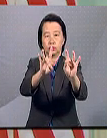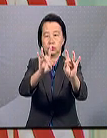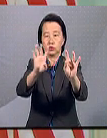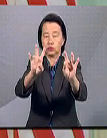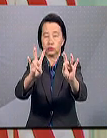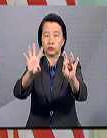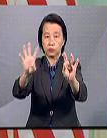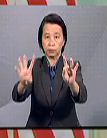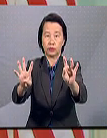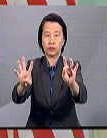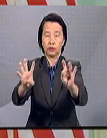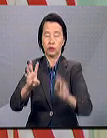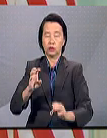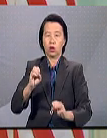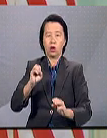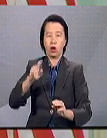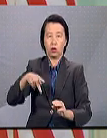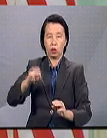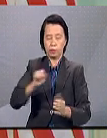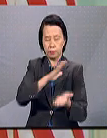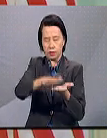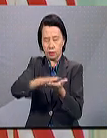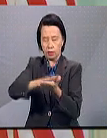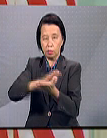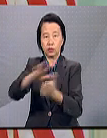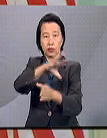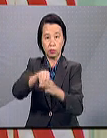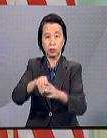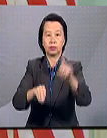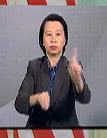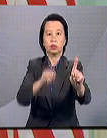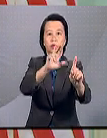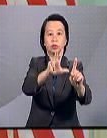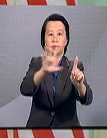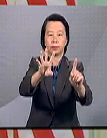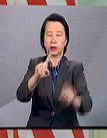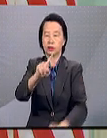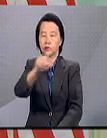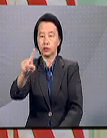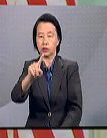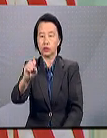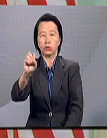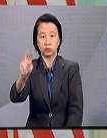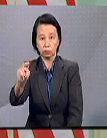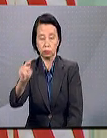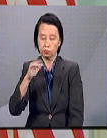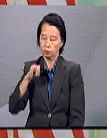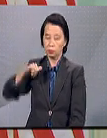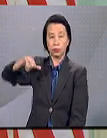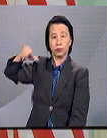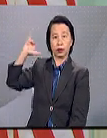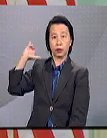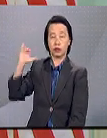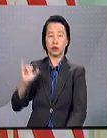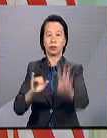8,874 ops sanitasi yang merangkumi 134 zon. Semalam,